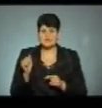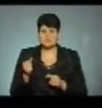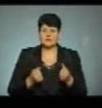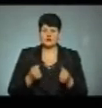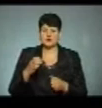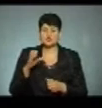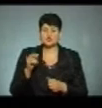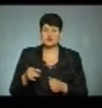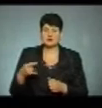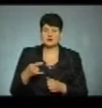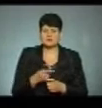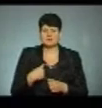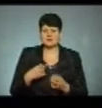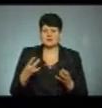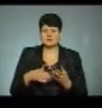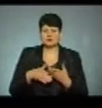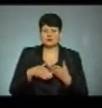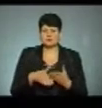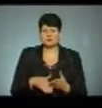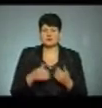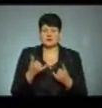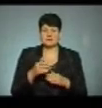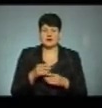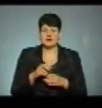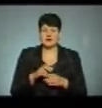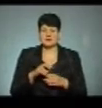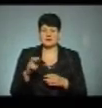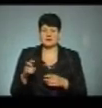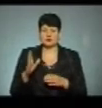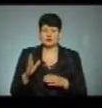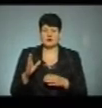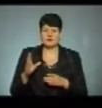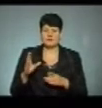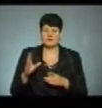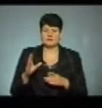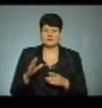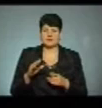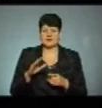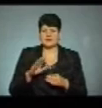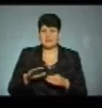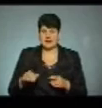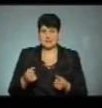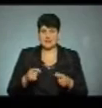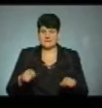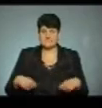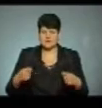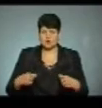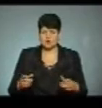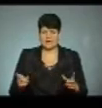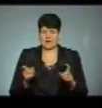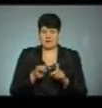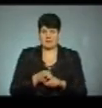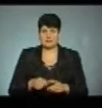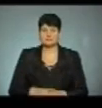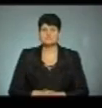таксі. Мені треба допомогти, бо там стоїть ескалатор, то я тут догружати, ну, дітей візочу і плюс кріпити.